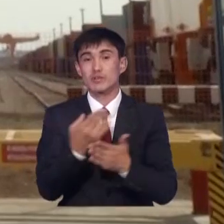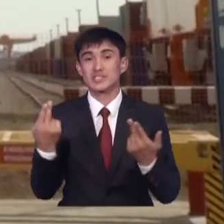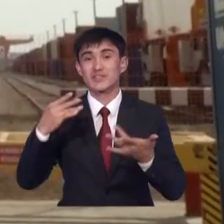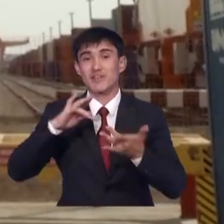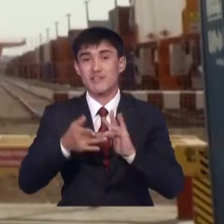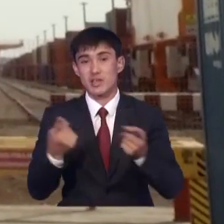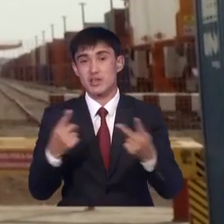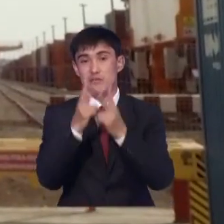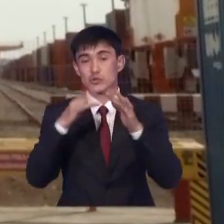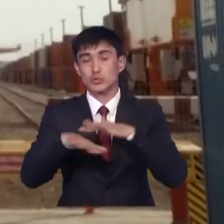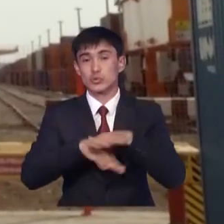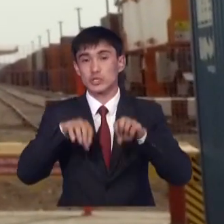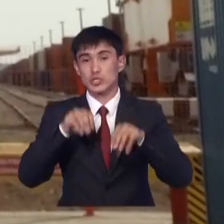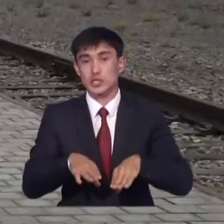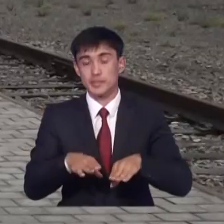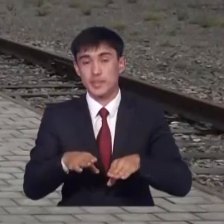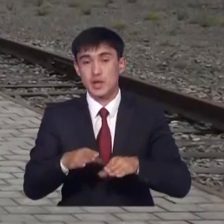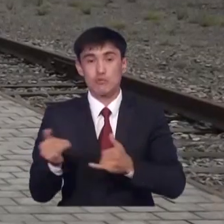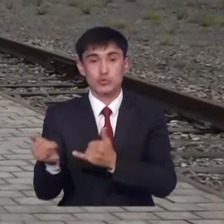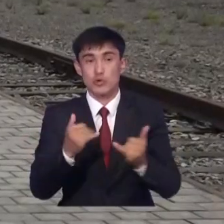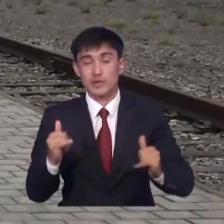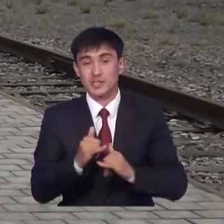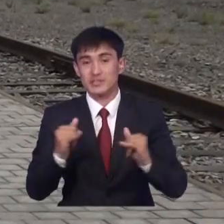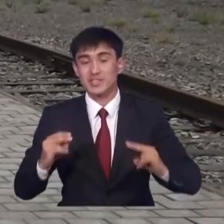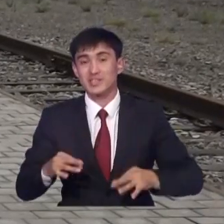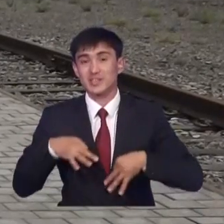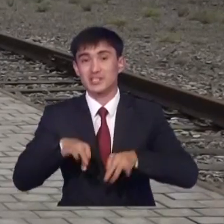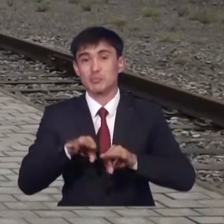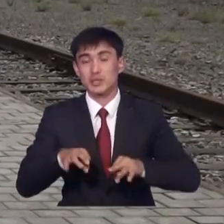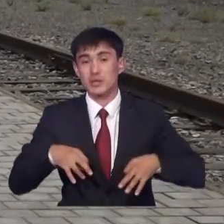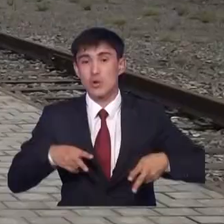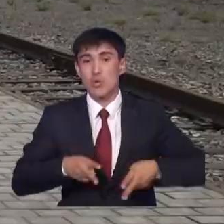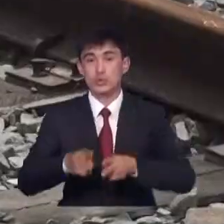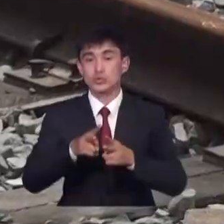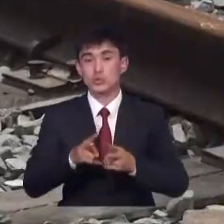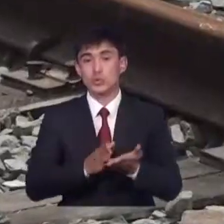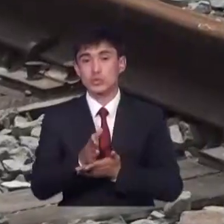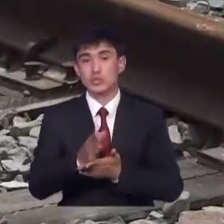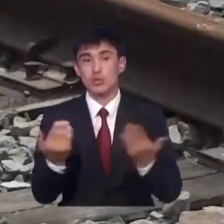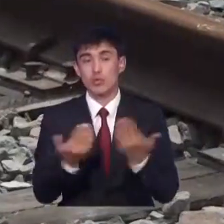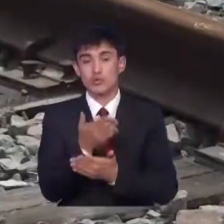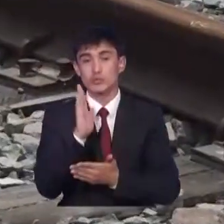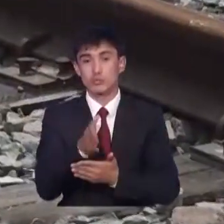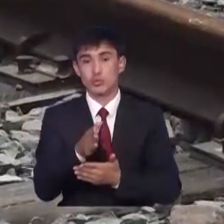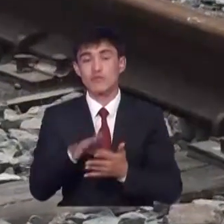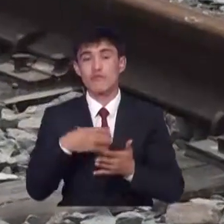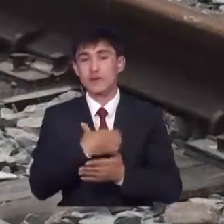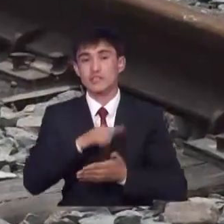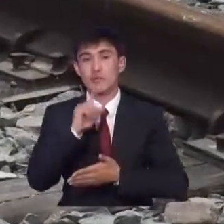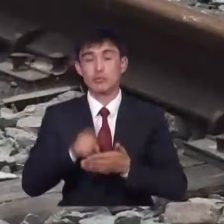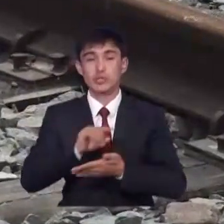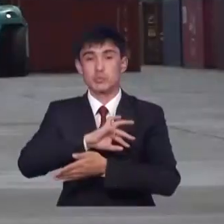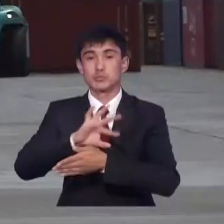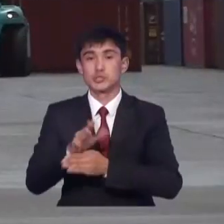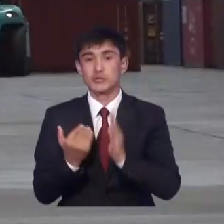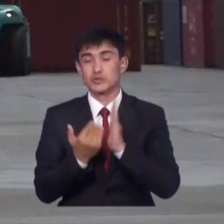цифровых инфраструктурных решений. В условиях стремительного развития транспортной и логистической отрасли такие инновации становятся ключевыми в вопросе